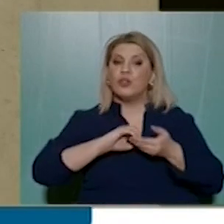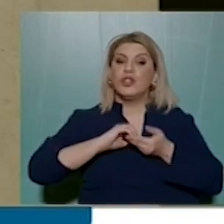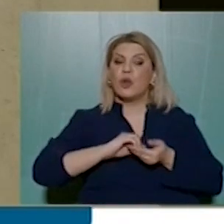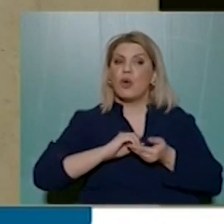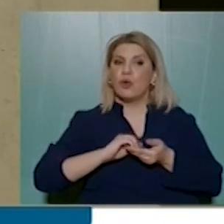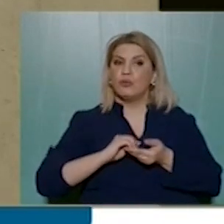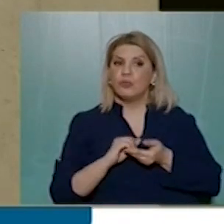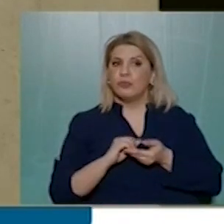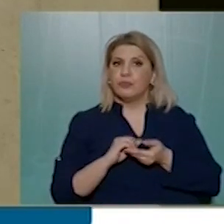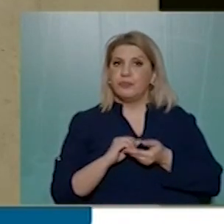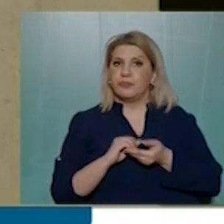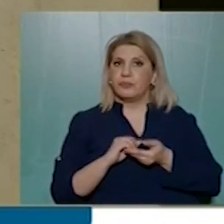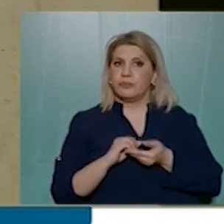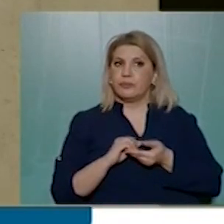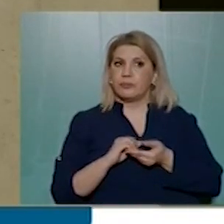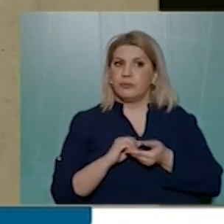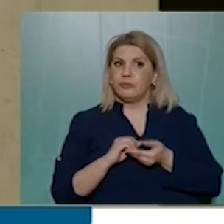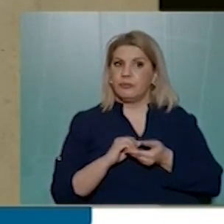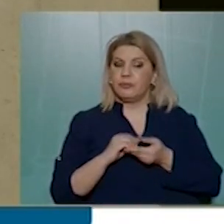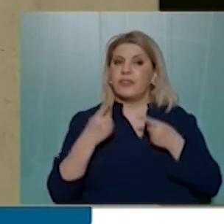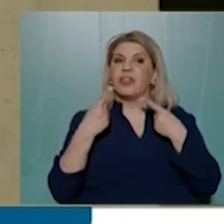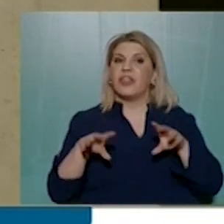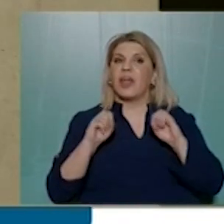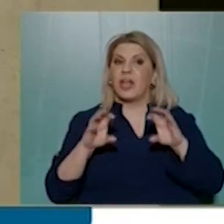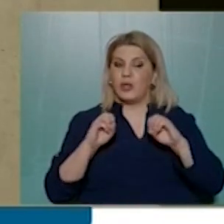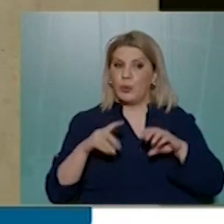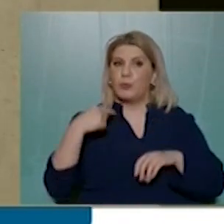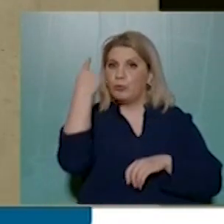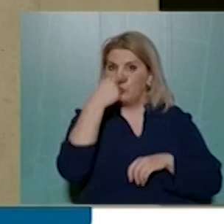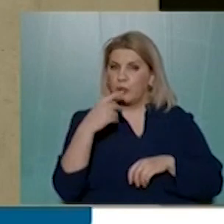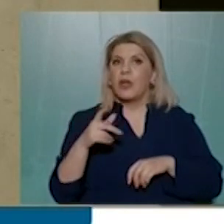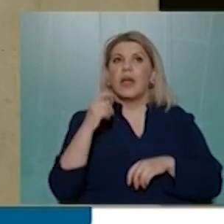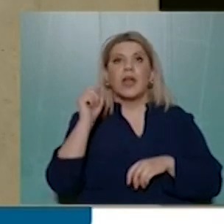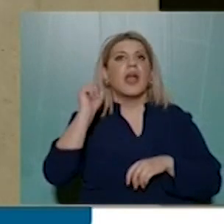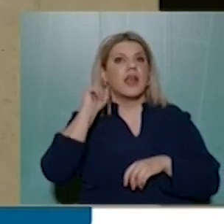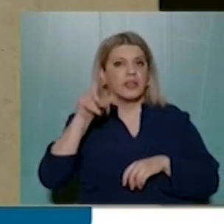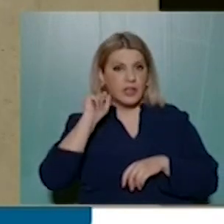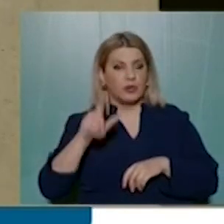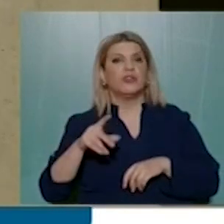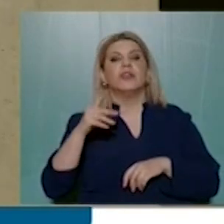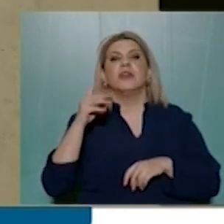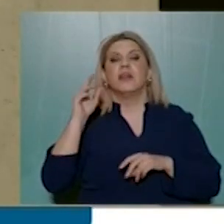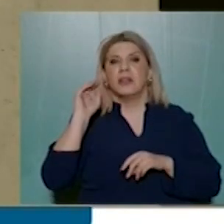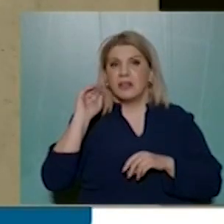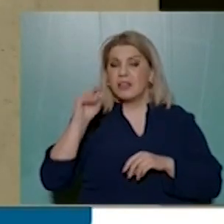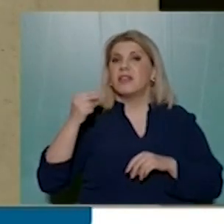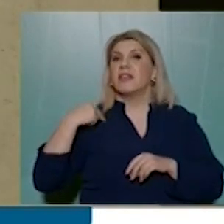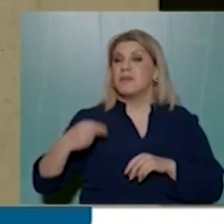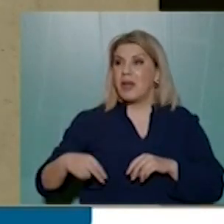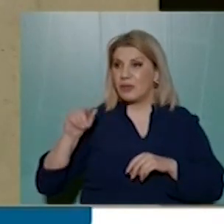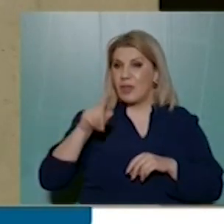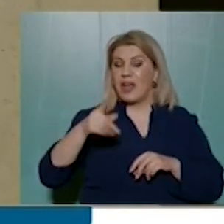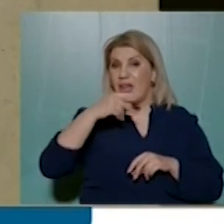σύλλογος ο σύλλογος των του διδακτικού προσωπικού του απθ έχει εκδήλωση αυτή την ώρα και καλώς στο δημαρχείο σε